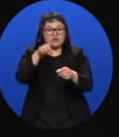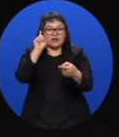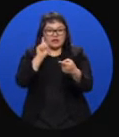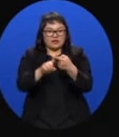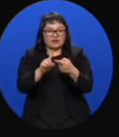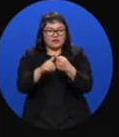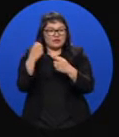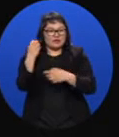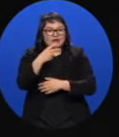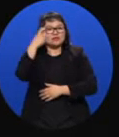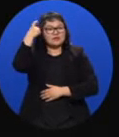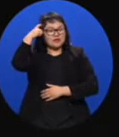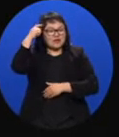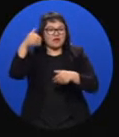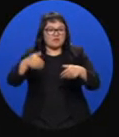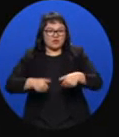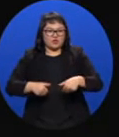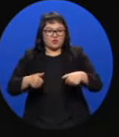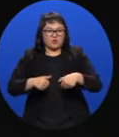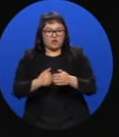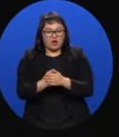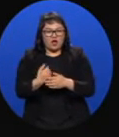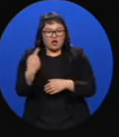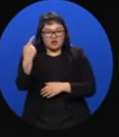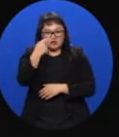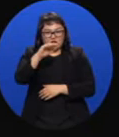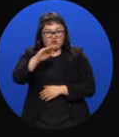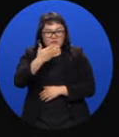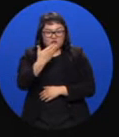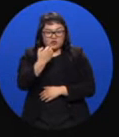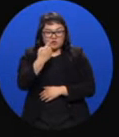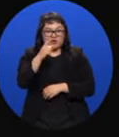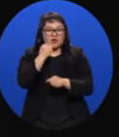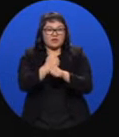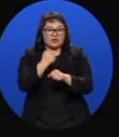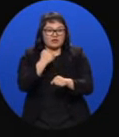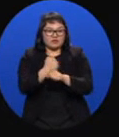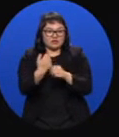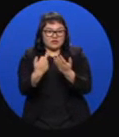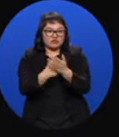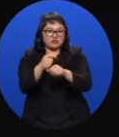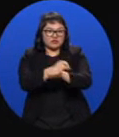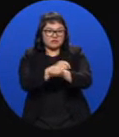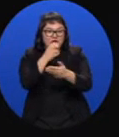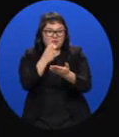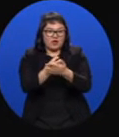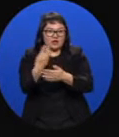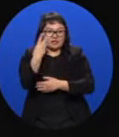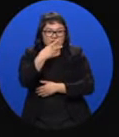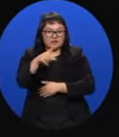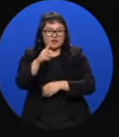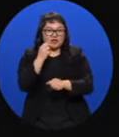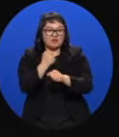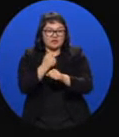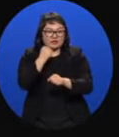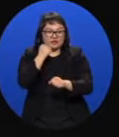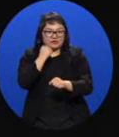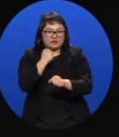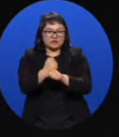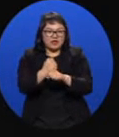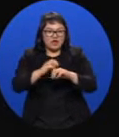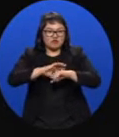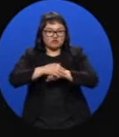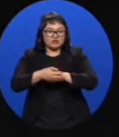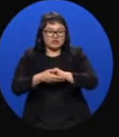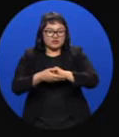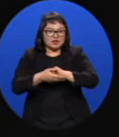우리가 생각을 해야 될 것 같습니다. 우리가 91년도에 만들어진 제주개발특별법 그리고 2002년도에 만들어진